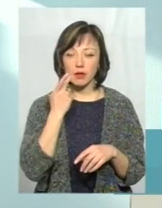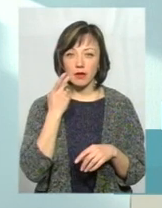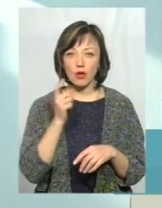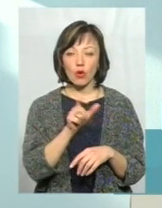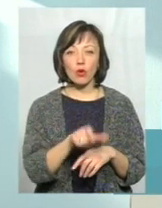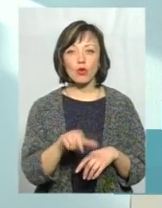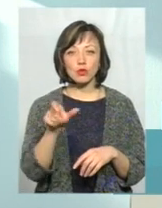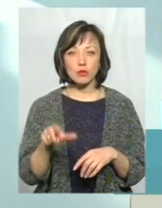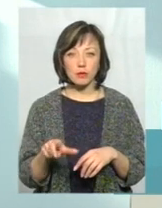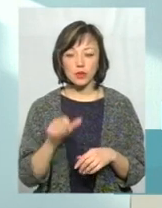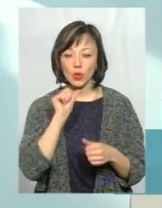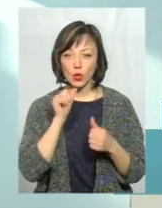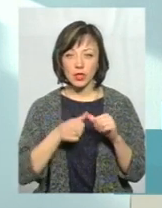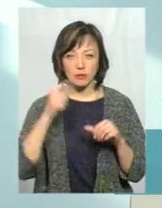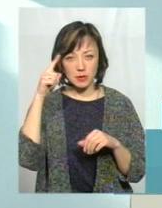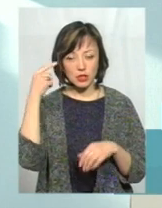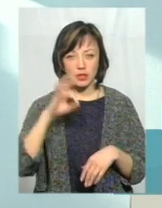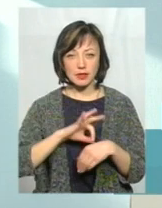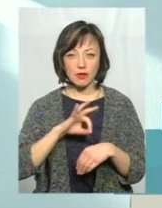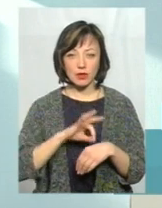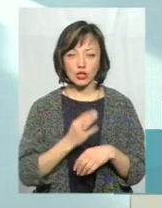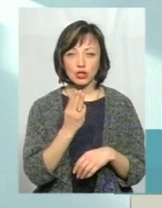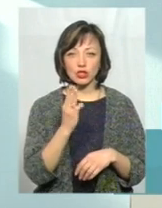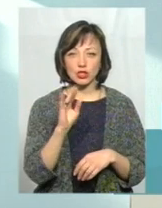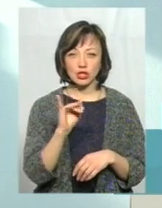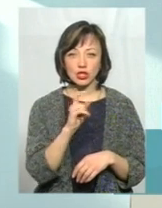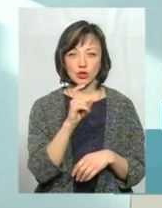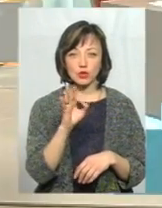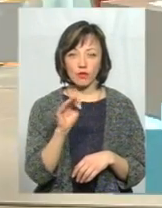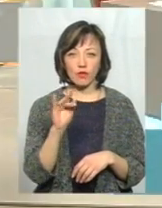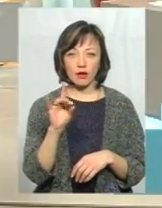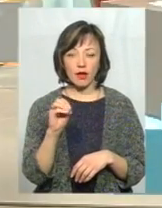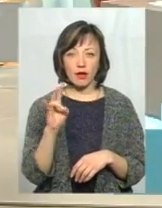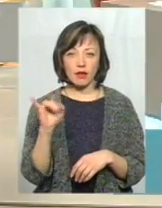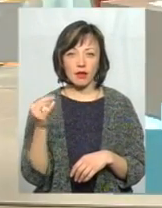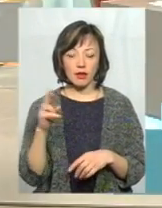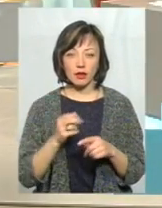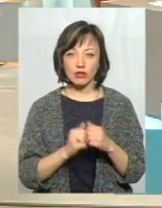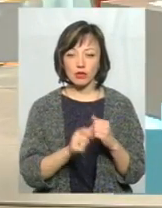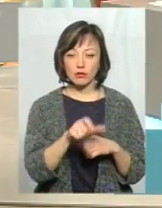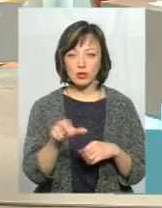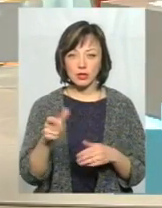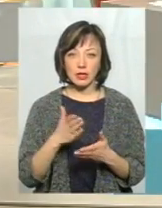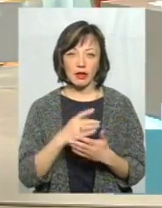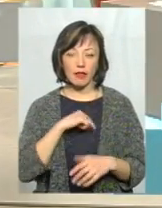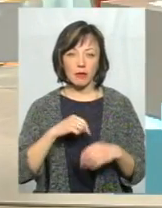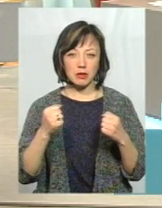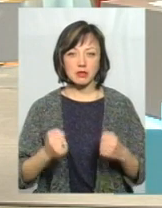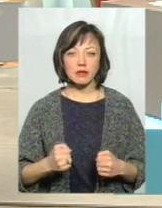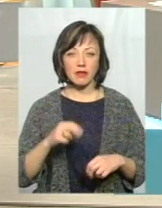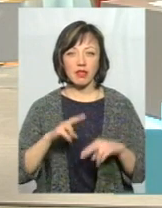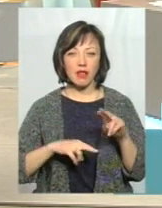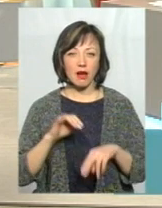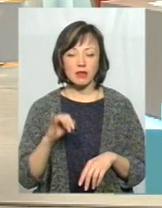з хронічним психічним захворюванням, таким як шизофренія. Дуже часто в цих осіб є депресивні настрої. Вони,